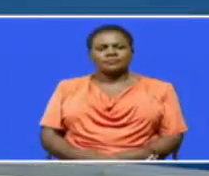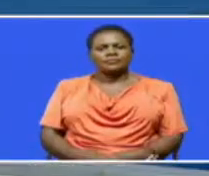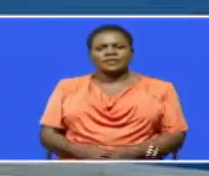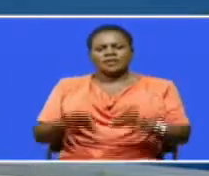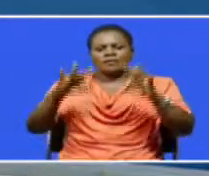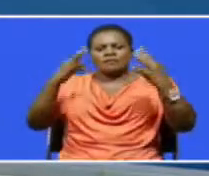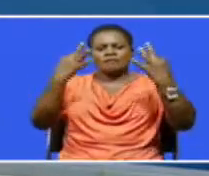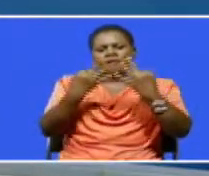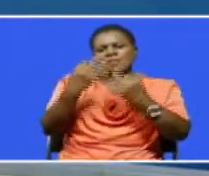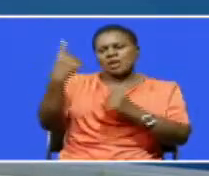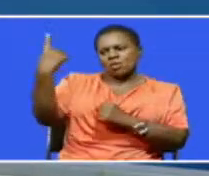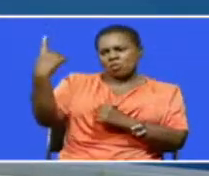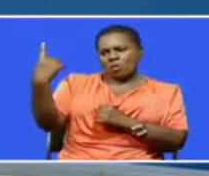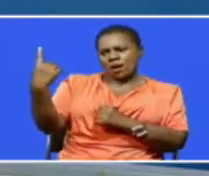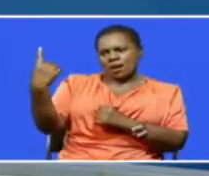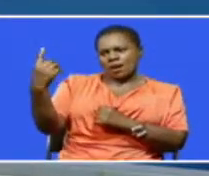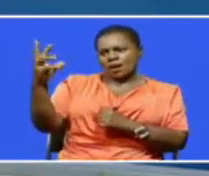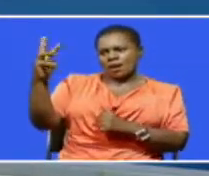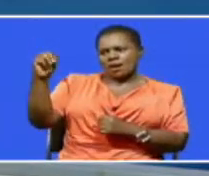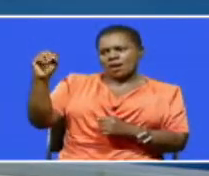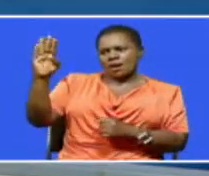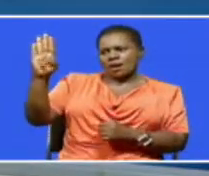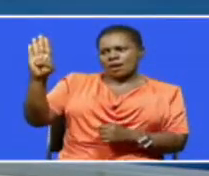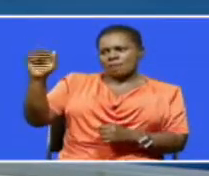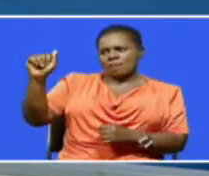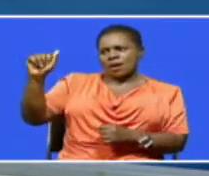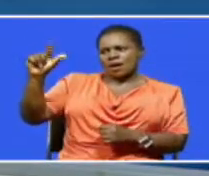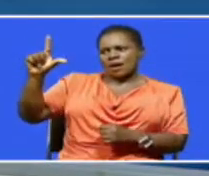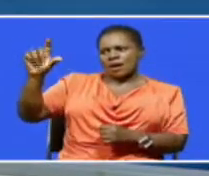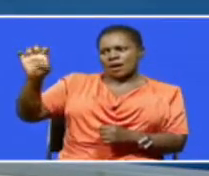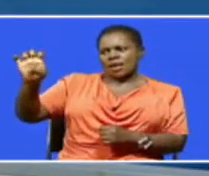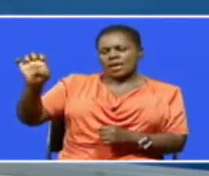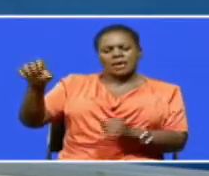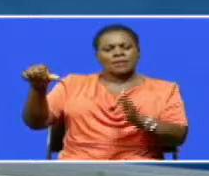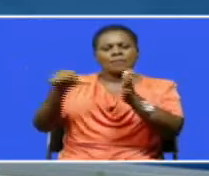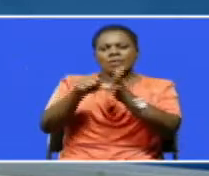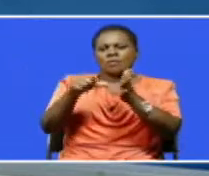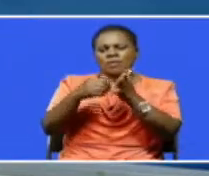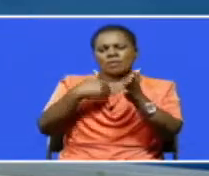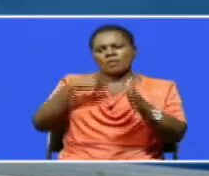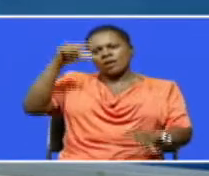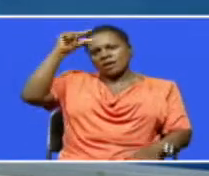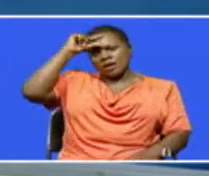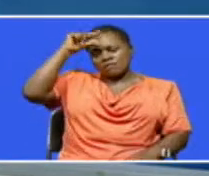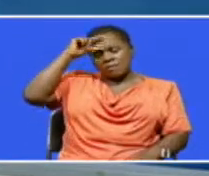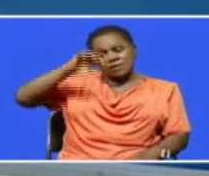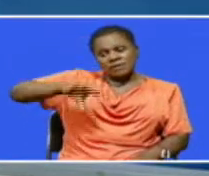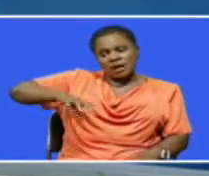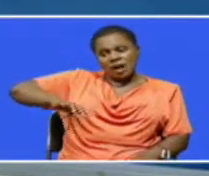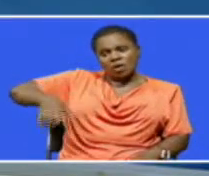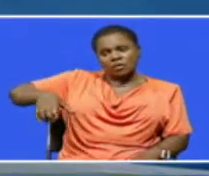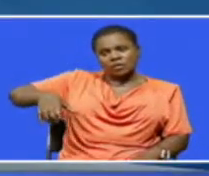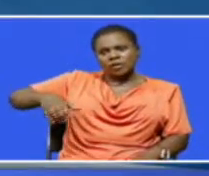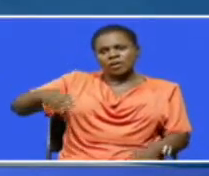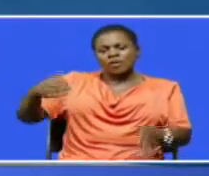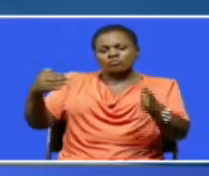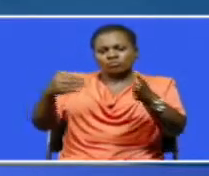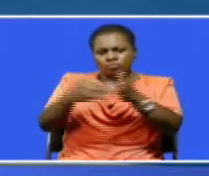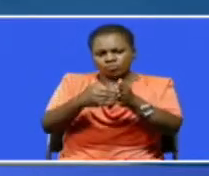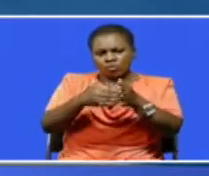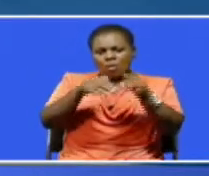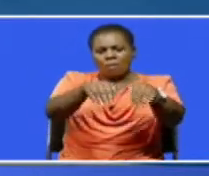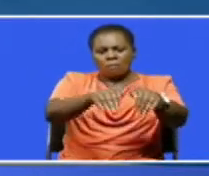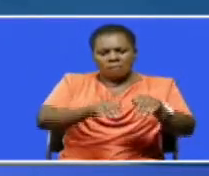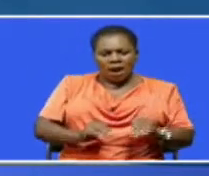Na familia moja katika eneo la Mbale, kaunti ya Vihiga imesalia katika njia panda baada ya serikali ya kaunti hiyo kuwazuia kumzika